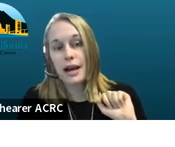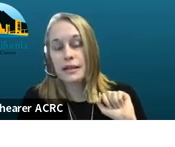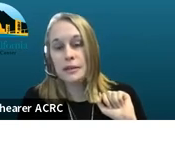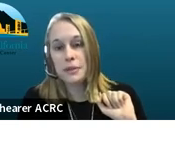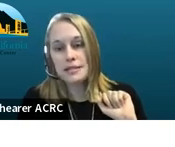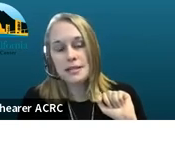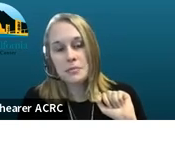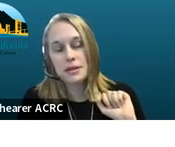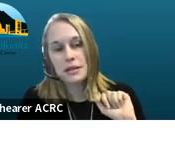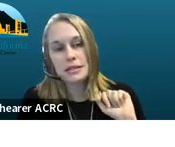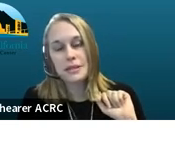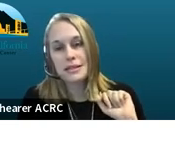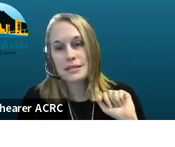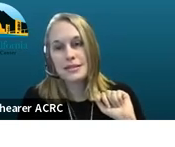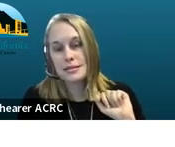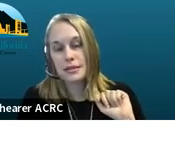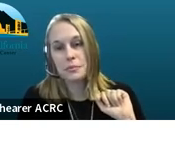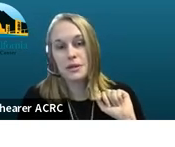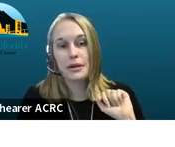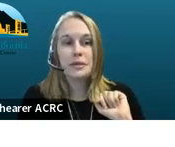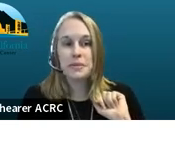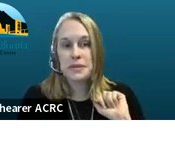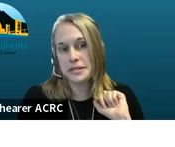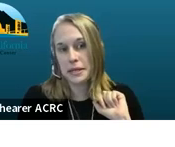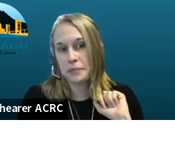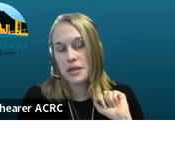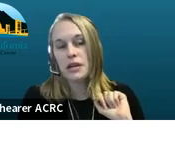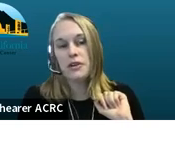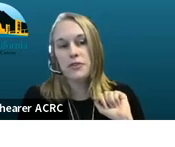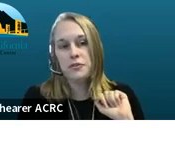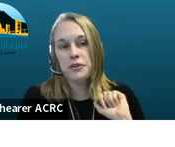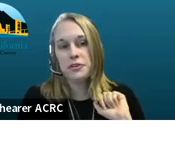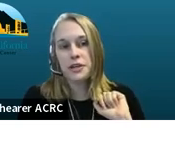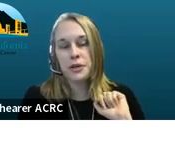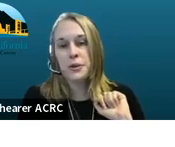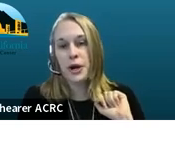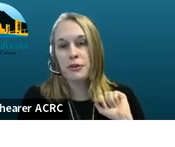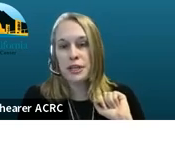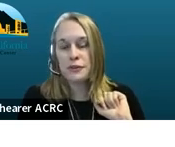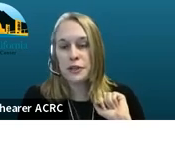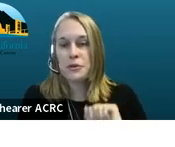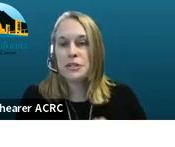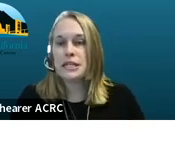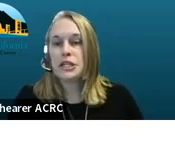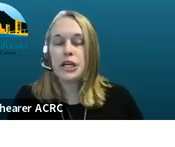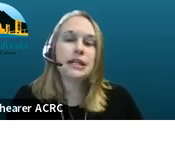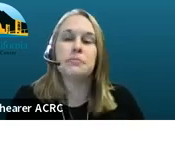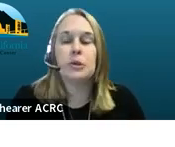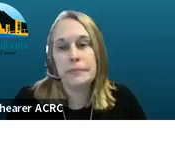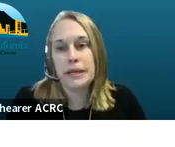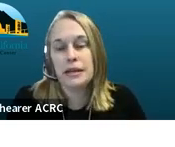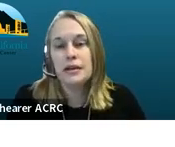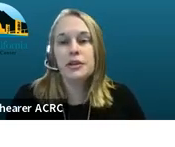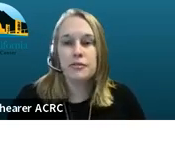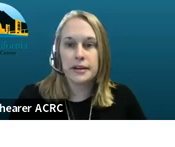your IEP team, except in this case, it's going to be your IPP team. If you feel that you are ready for community integrated